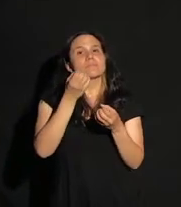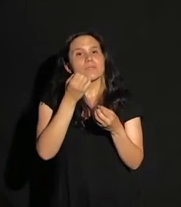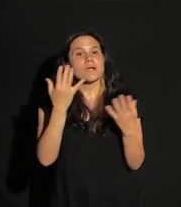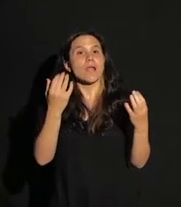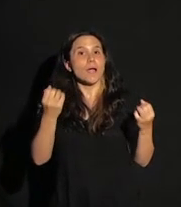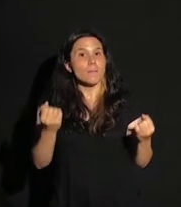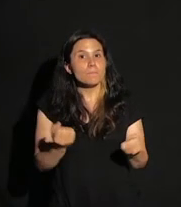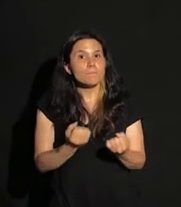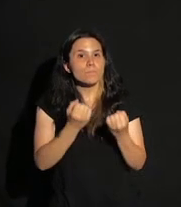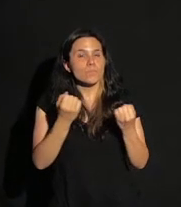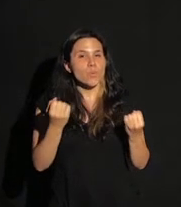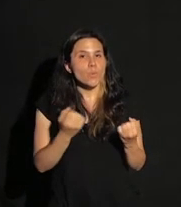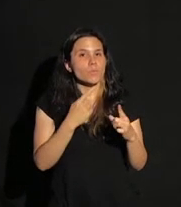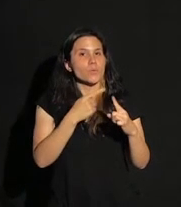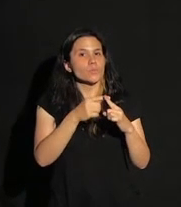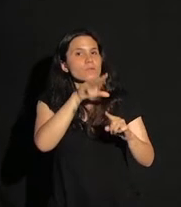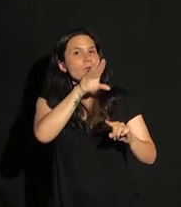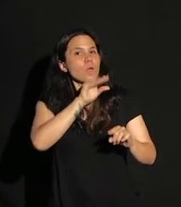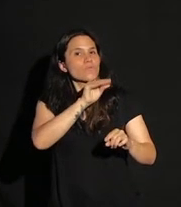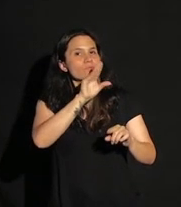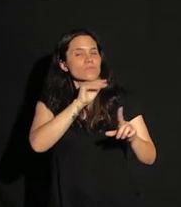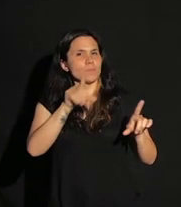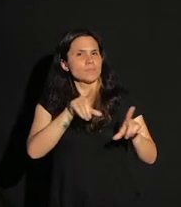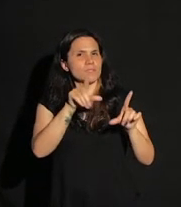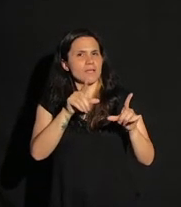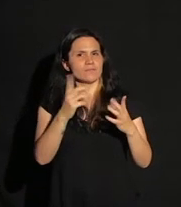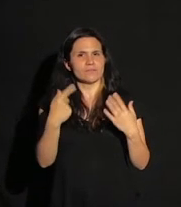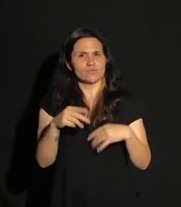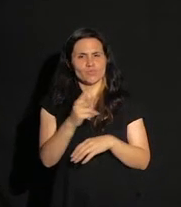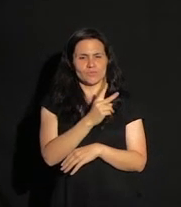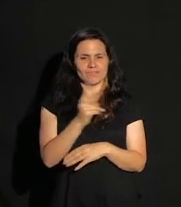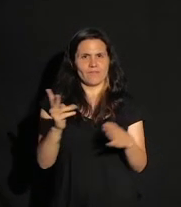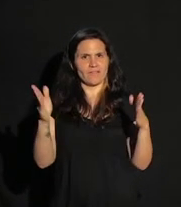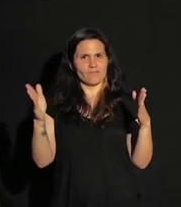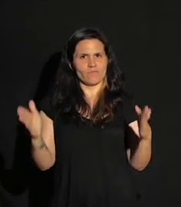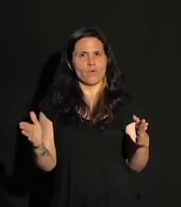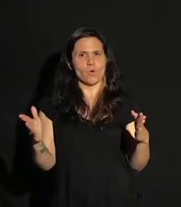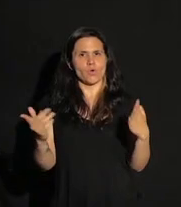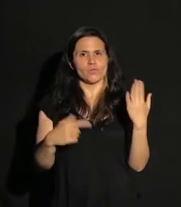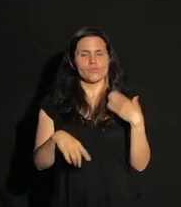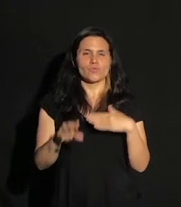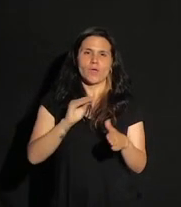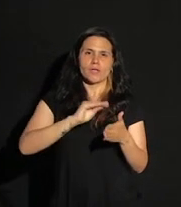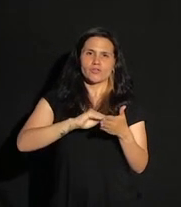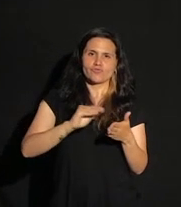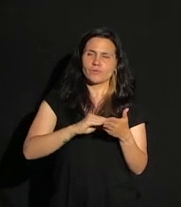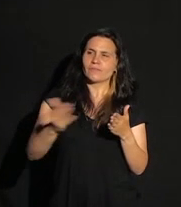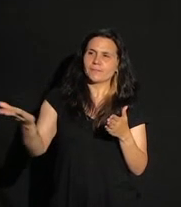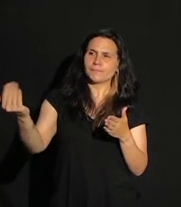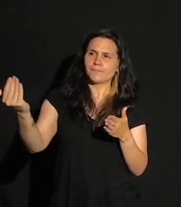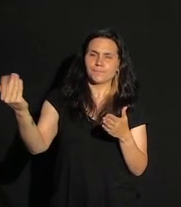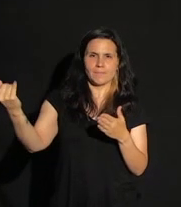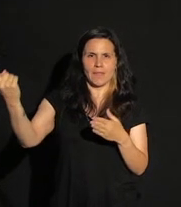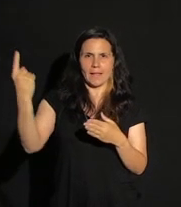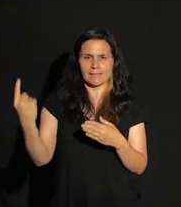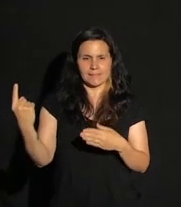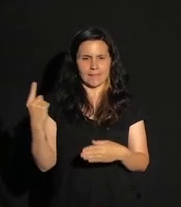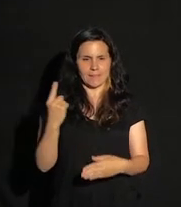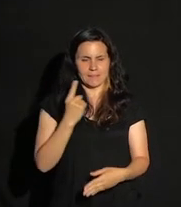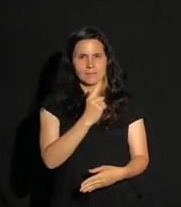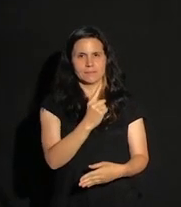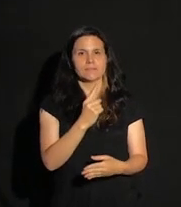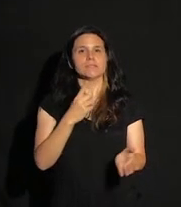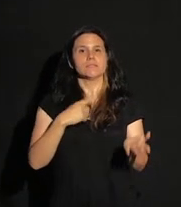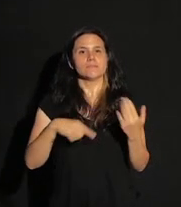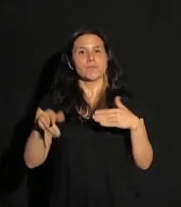Proben oder während der Aufnahmezeit, das waren so 2 Wochen, in denen wir die Schüler immer wieder rausgeholt haben. Die haben untereinander gesprochen, die haben